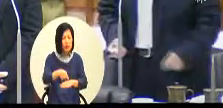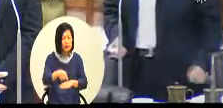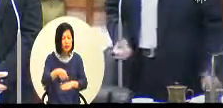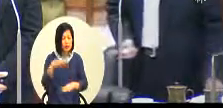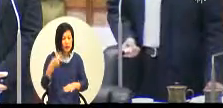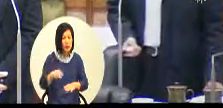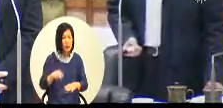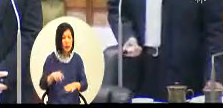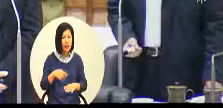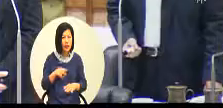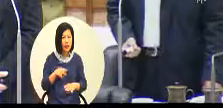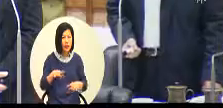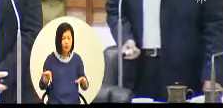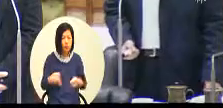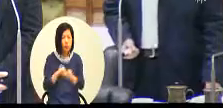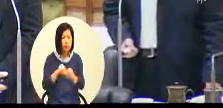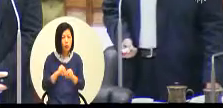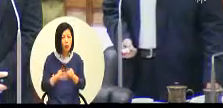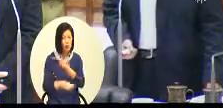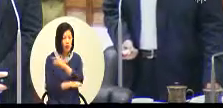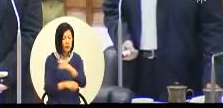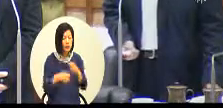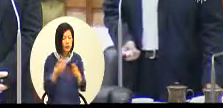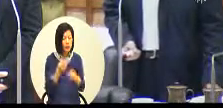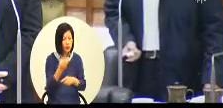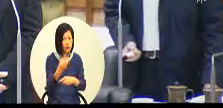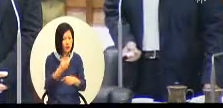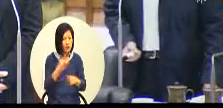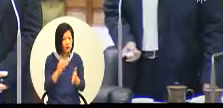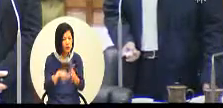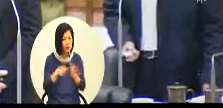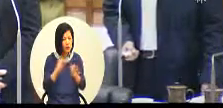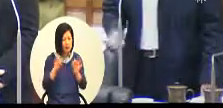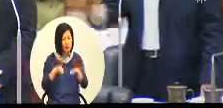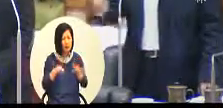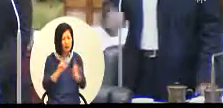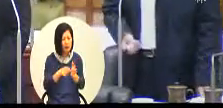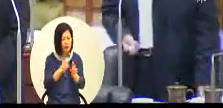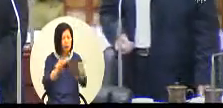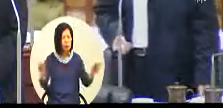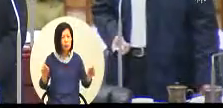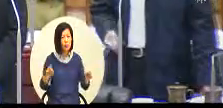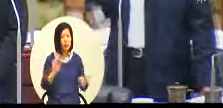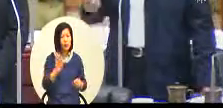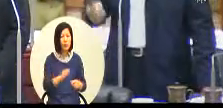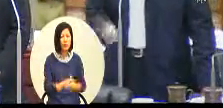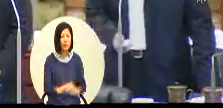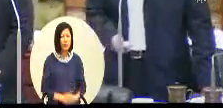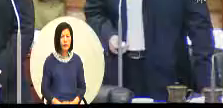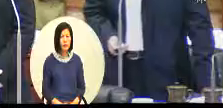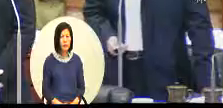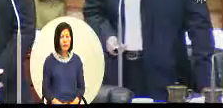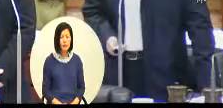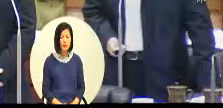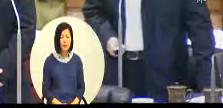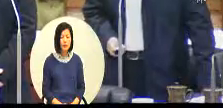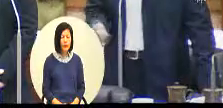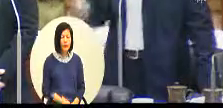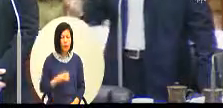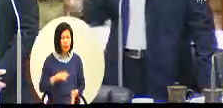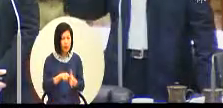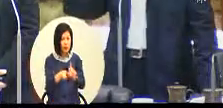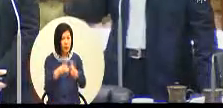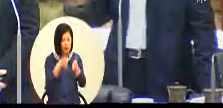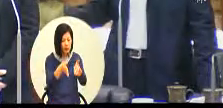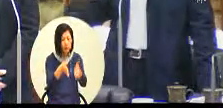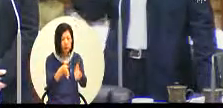积率。哦，我一想在这上面时间实在耗得太久太久，所以说在这上面来讲我一直针对了这个，